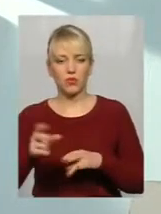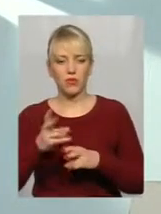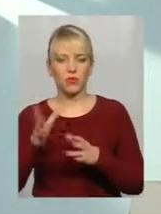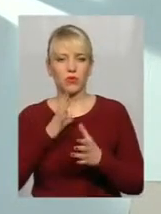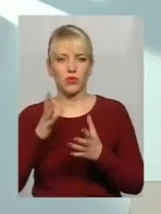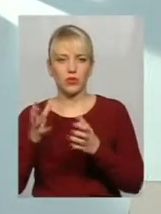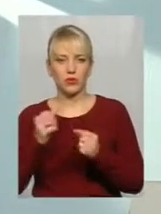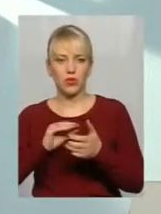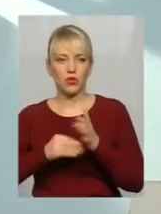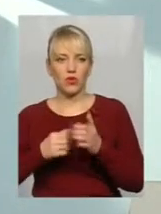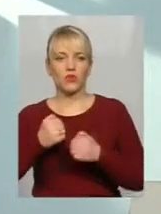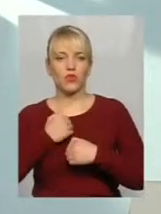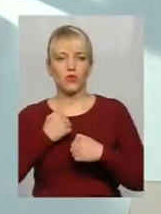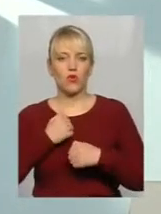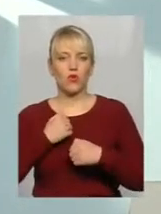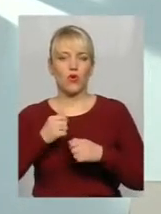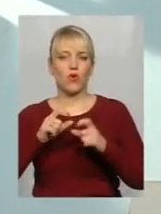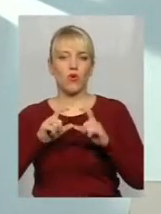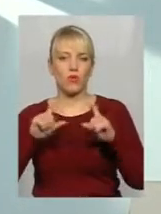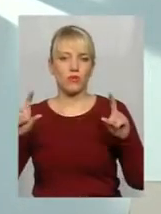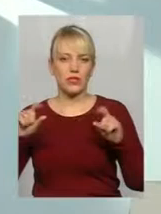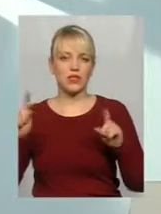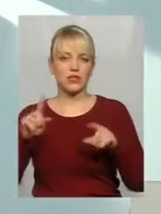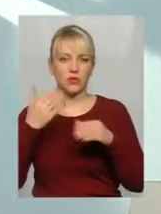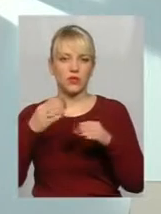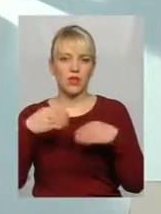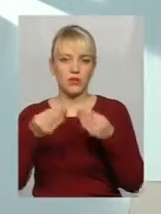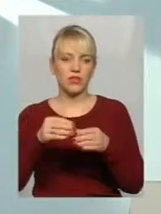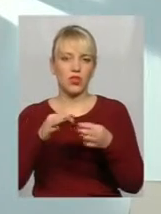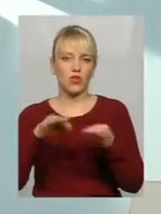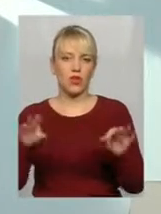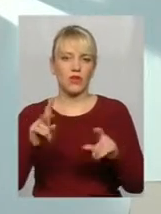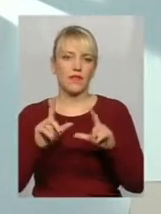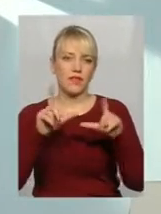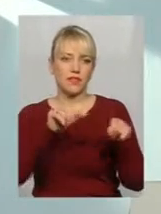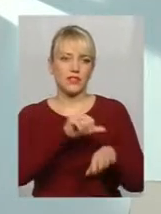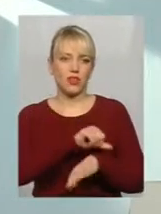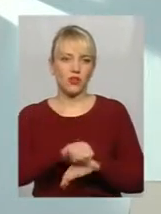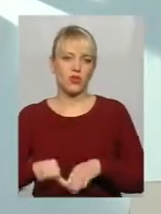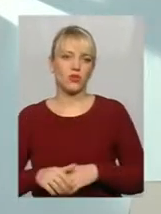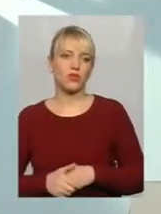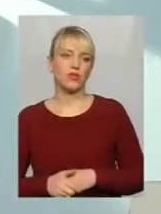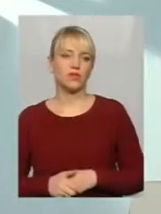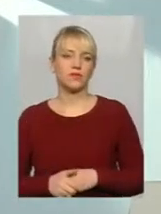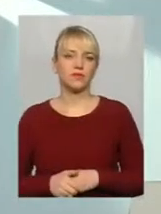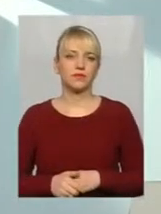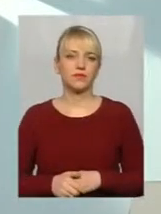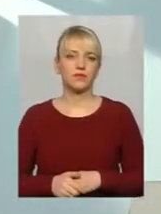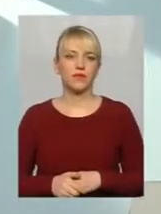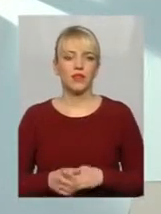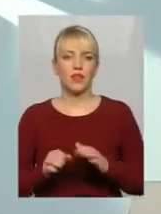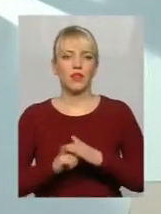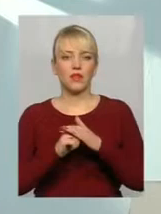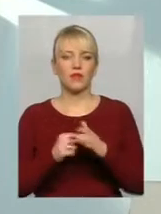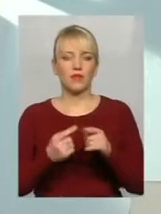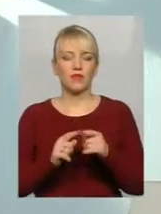довідку з військового комісаріату, що їм надається дозвіл на виїзд за межі кордону, що вони не підлягають призову. На підставі цієї